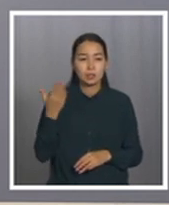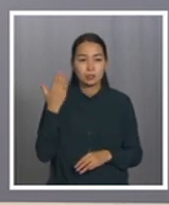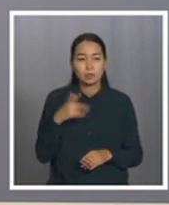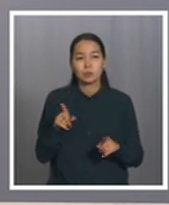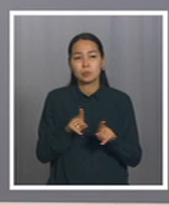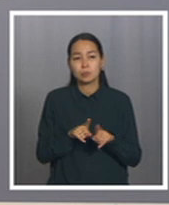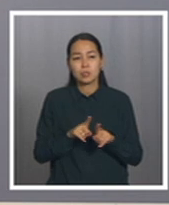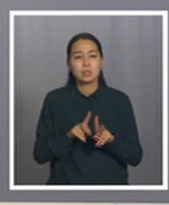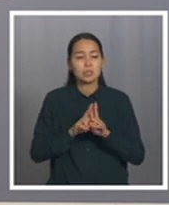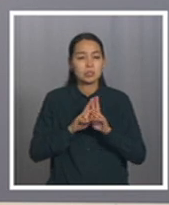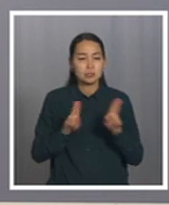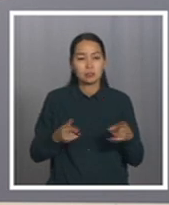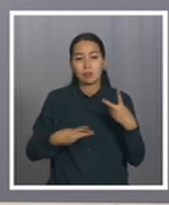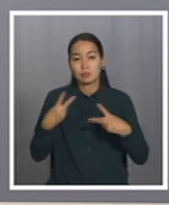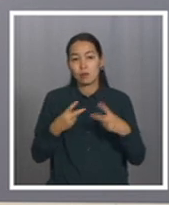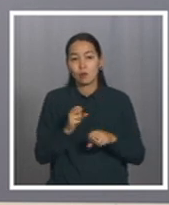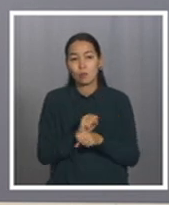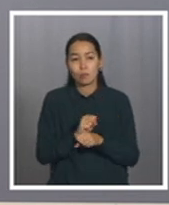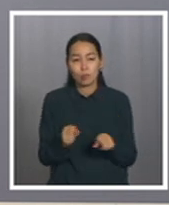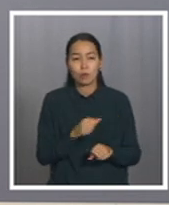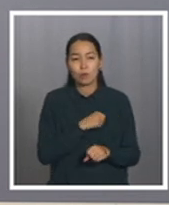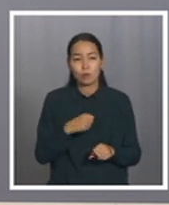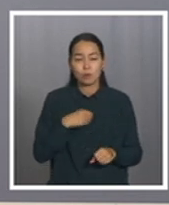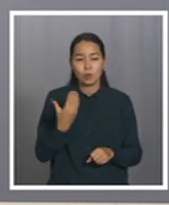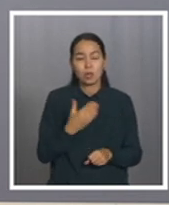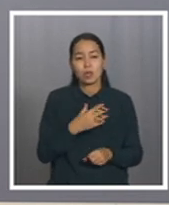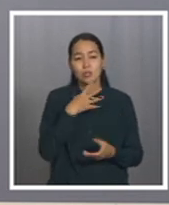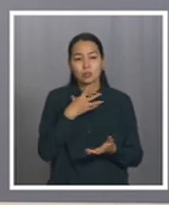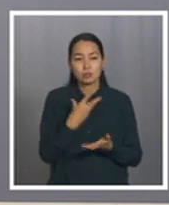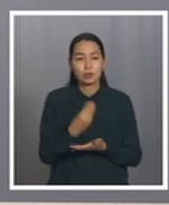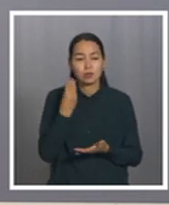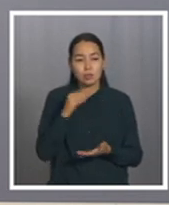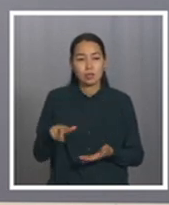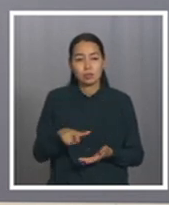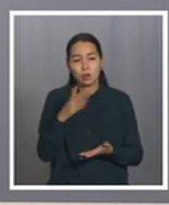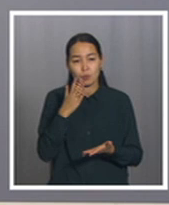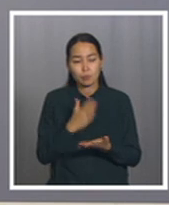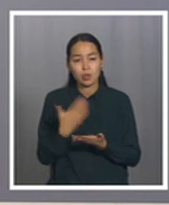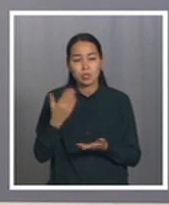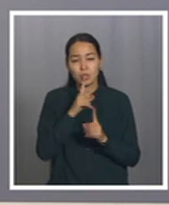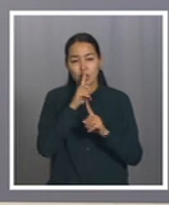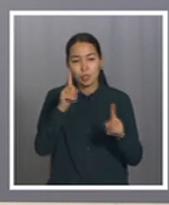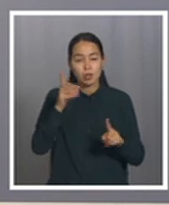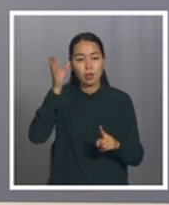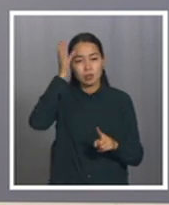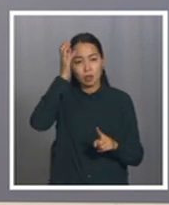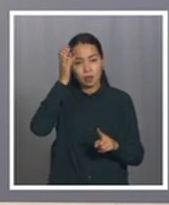салыстыруға болмайтын өзіндік дара жолы бар, ерекше дарынды тұлға екенін көруге